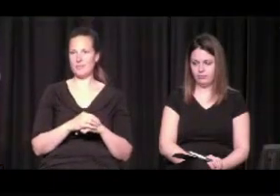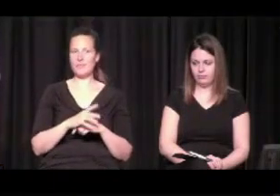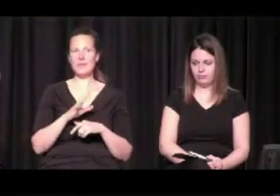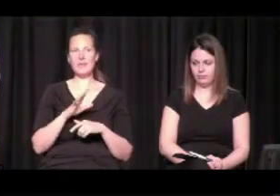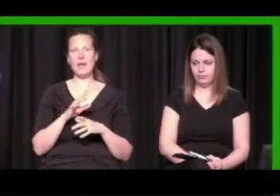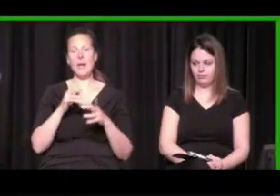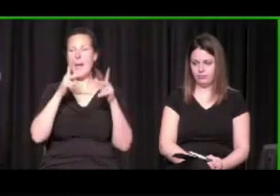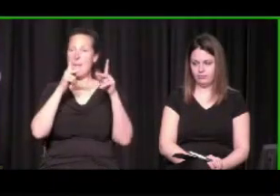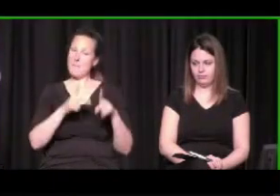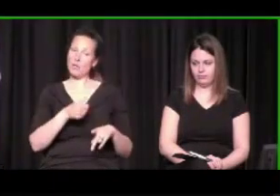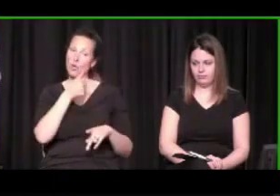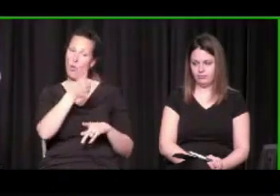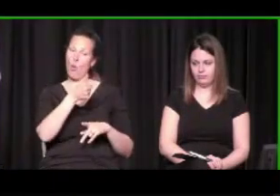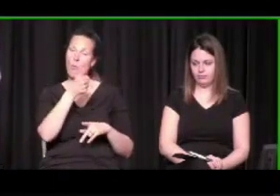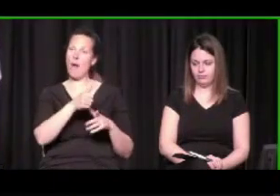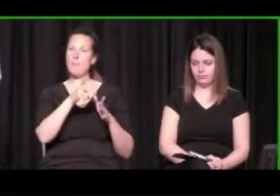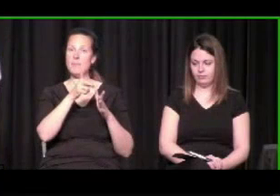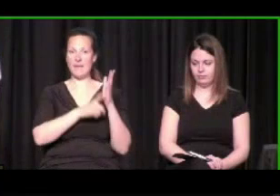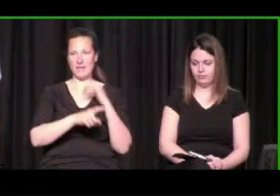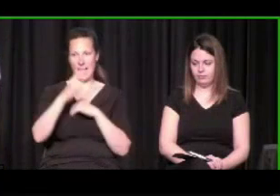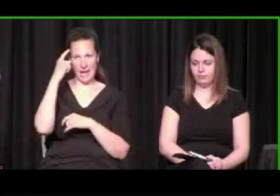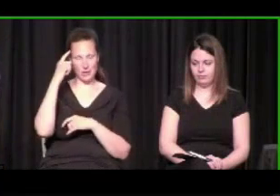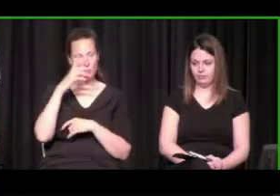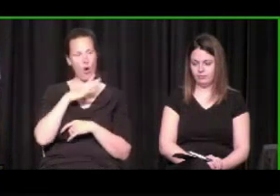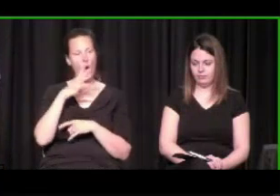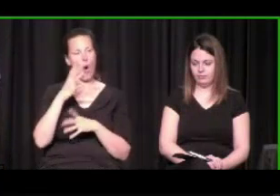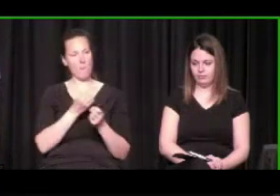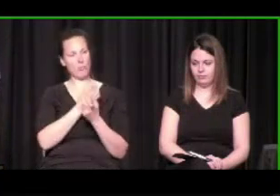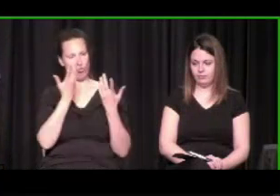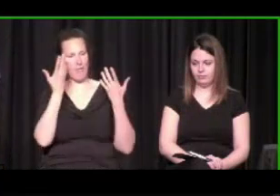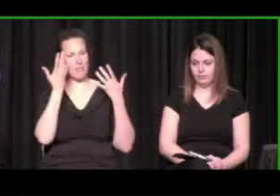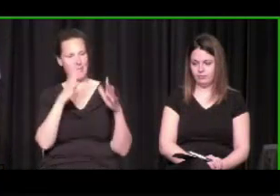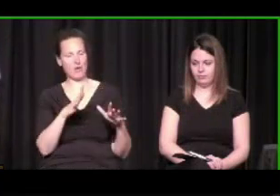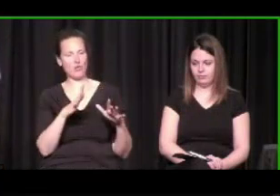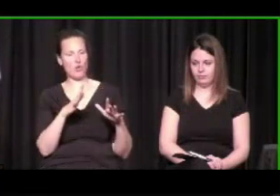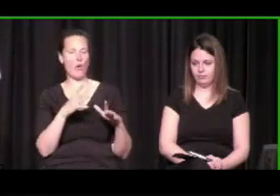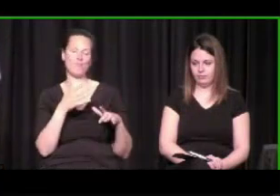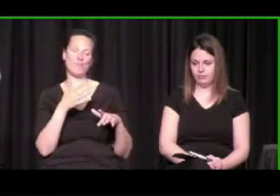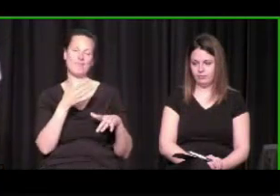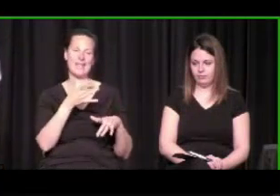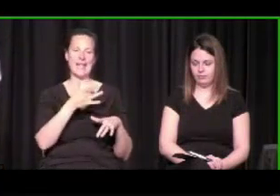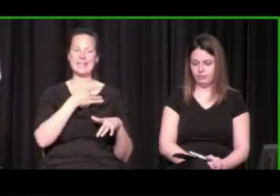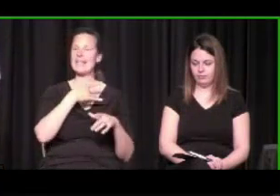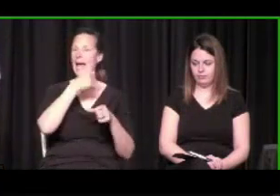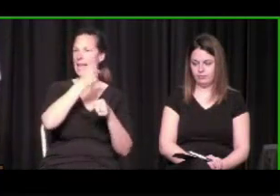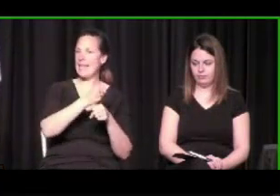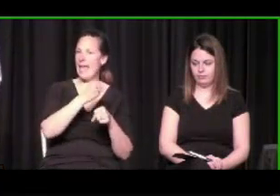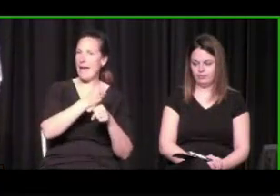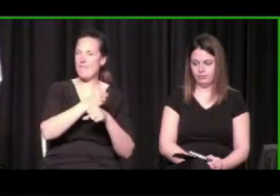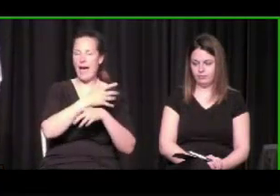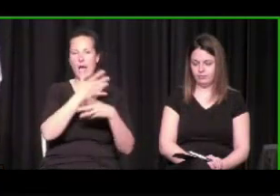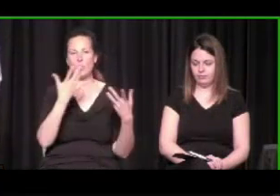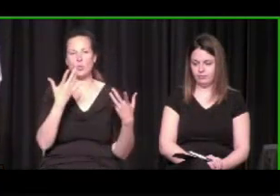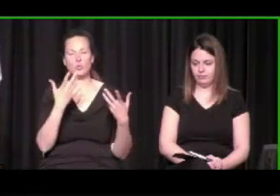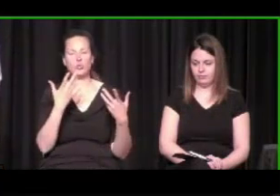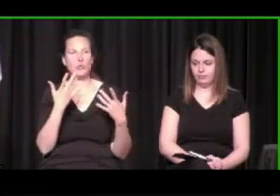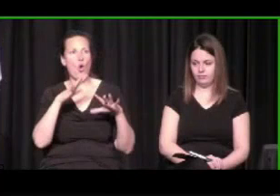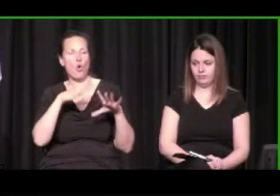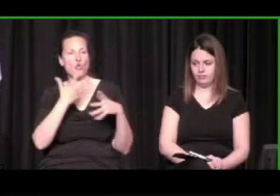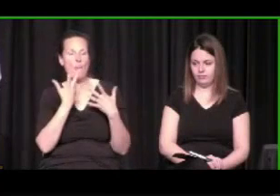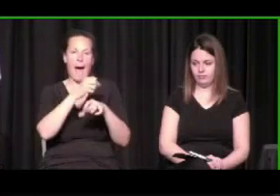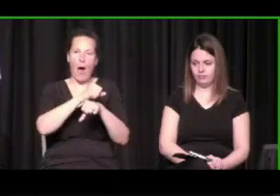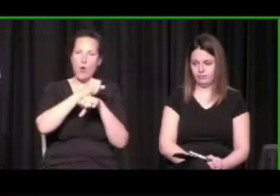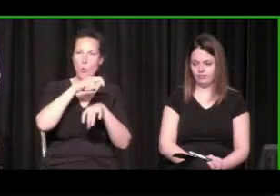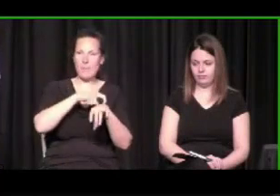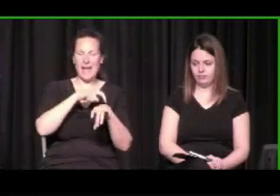personnes âgées qui présentent une déficience intellectuelle, plusieurs d'entre elles, d'entrée de jeu, vont mettre de l'avant que l'emploi ou l'occupation du temps qu'elles ont